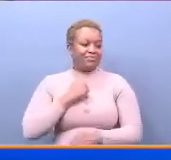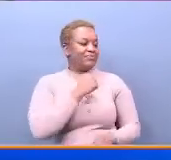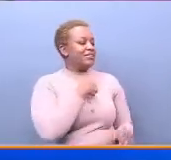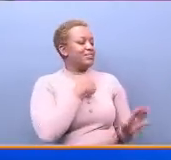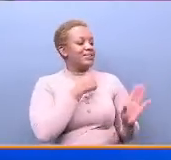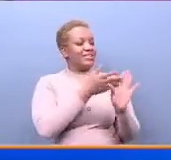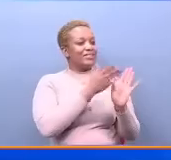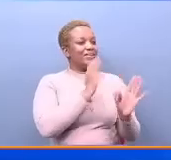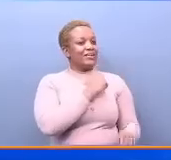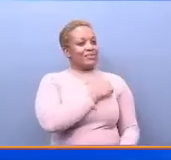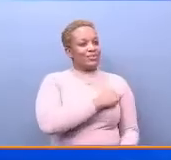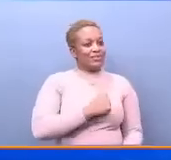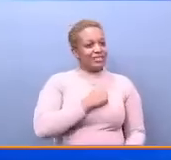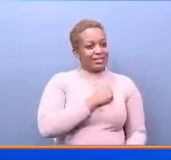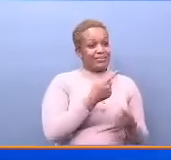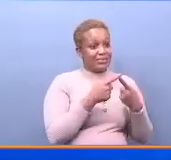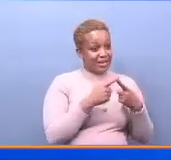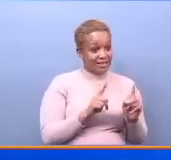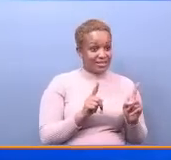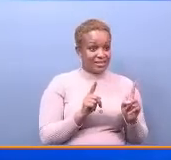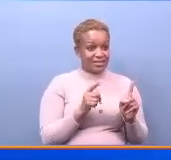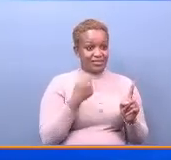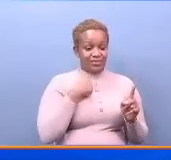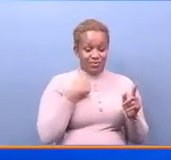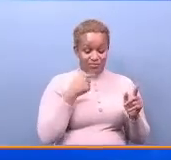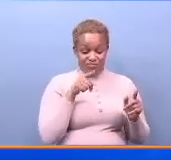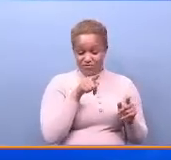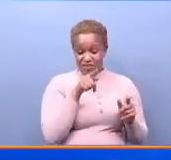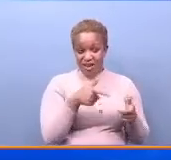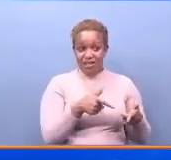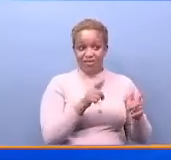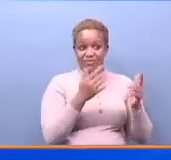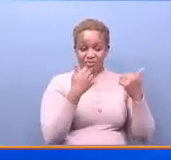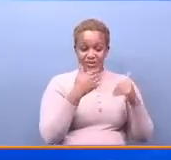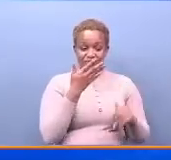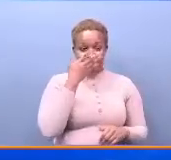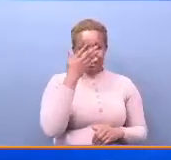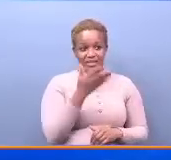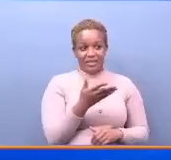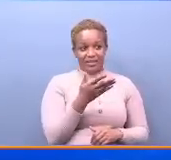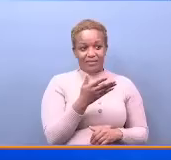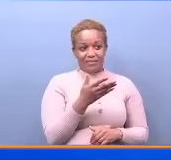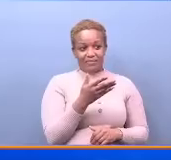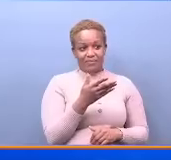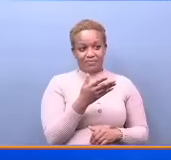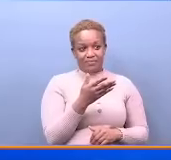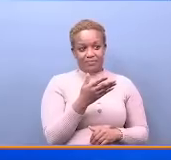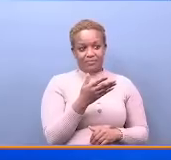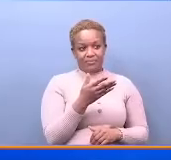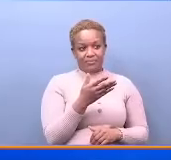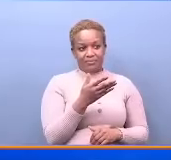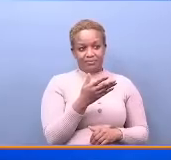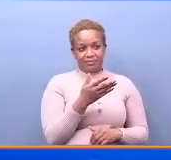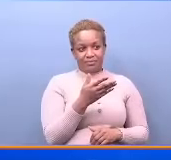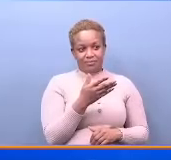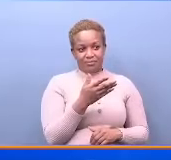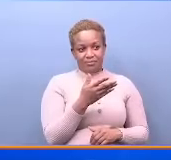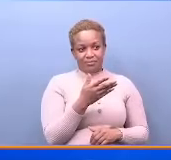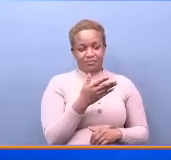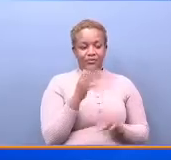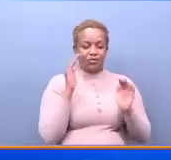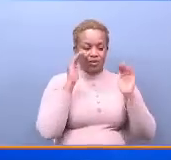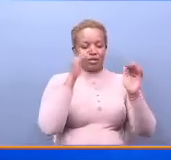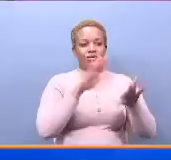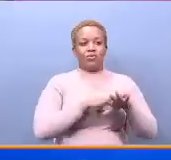I withdraw and apologize. Haya, hakuna shida. Lakini utaniruhusu ukiuliza swali nilijibu. Lakini ninaomba kidogo tusijibu swali kwa Martha